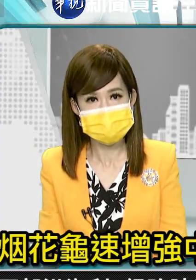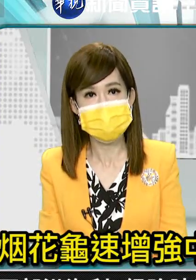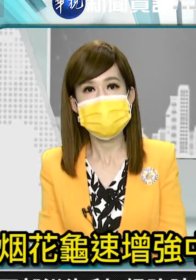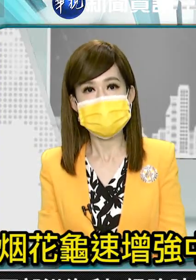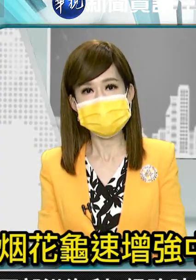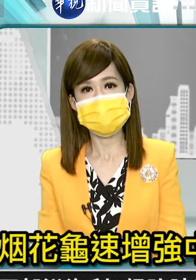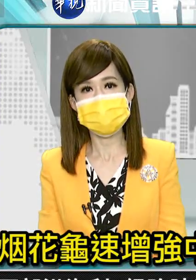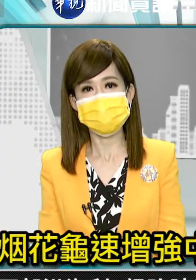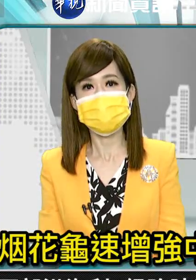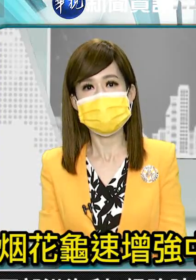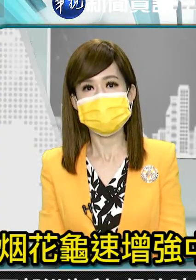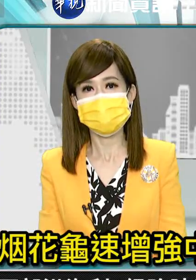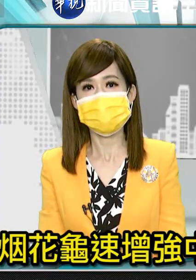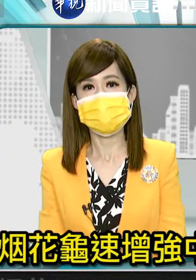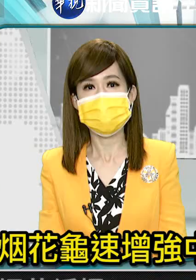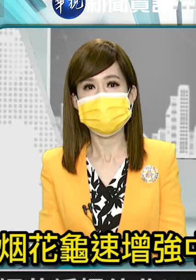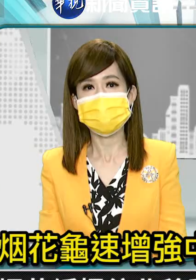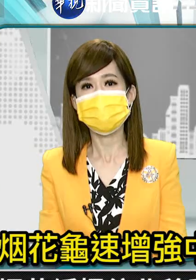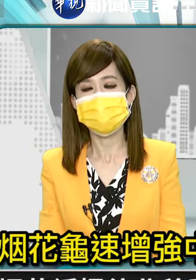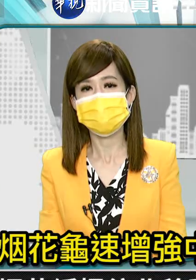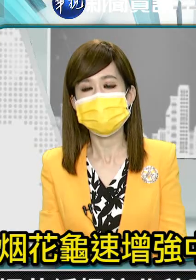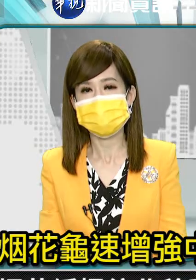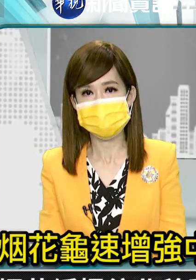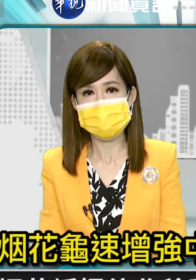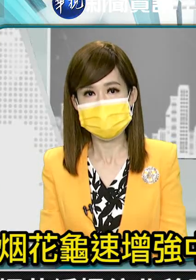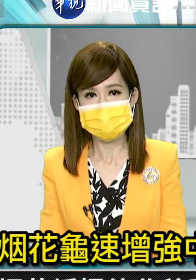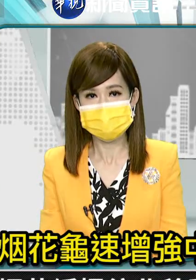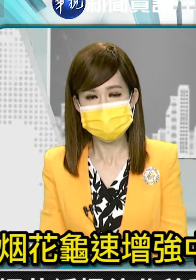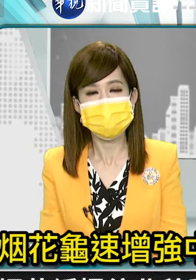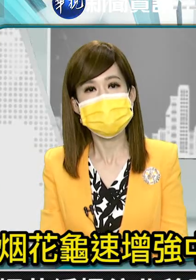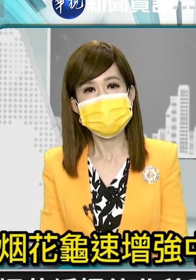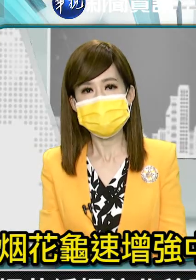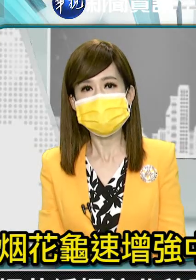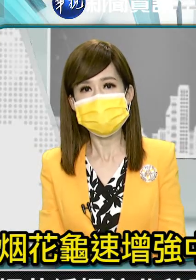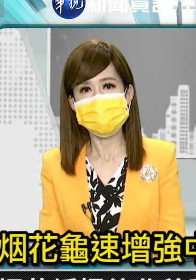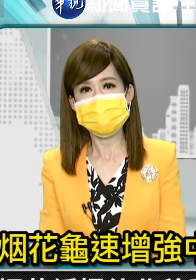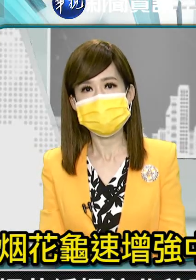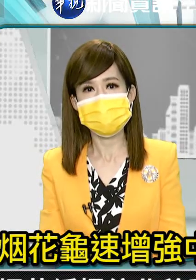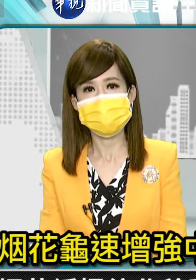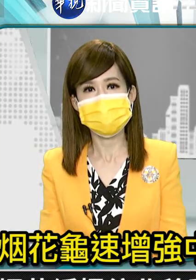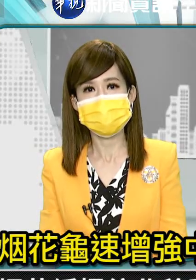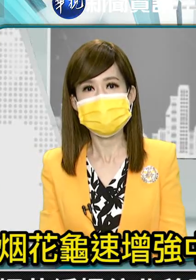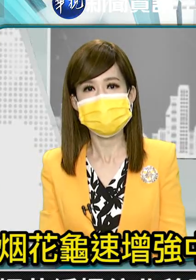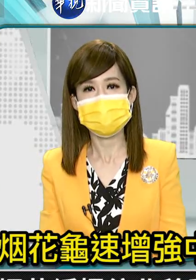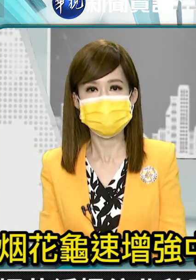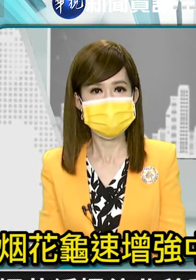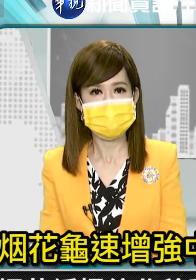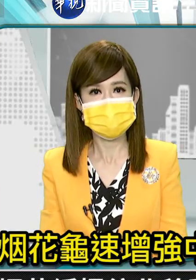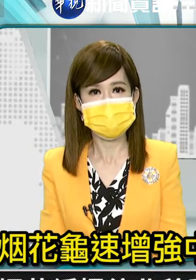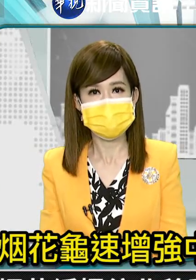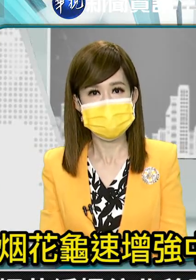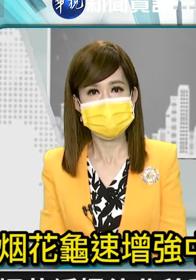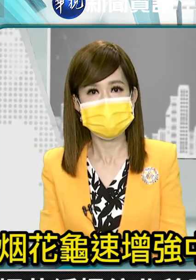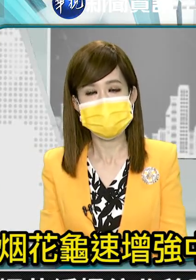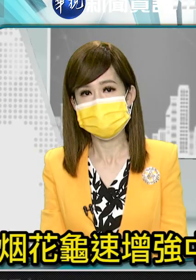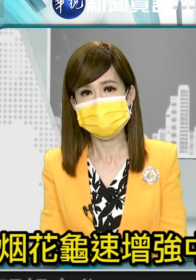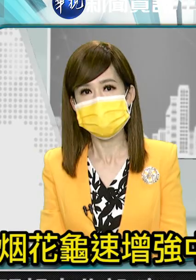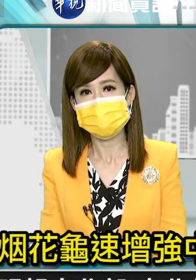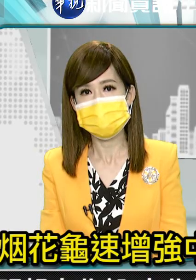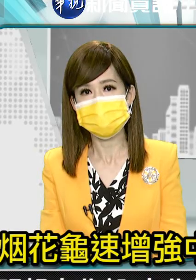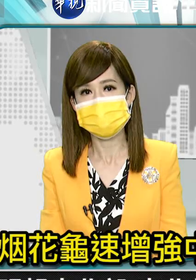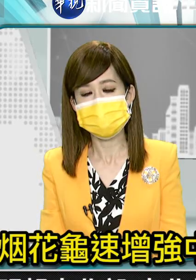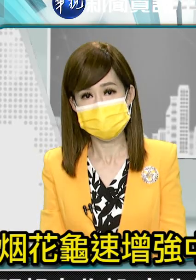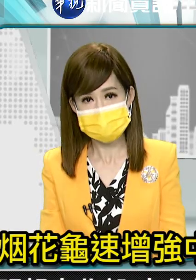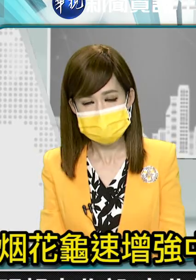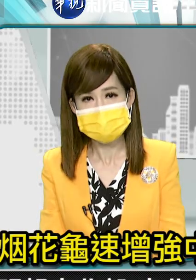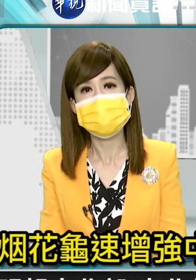了一些，而且呢，双北的确诊也都突破了双位数。不过呢，指挥官陈时中看起来却不担心，因为呢，找不到